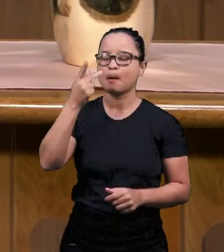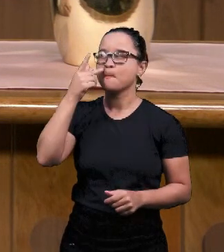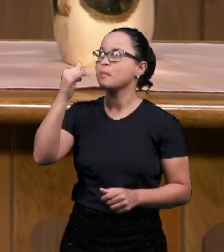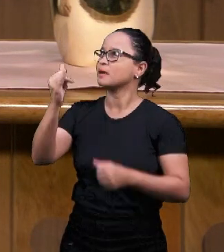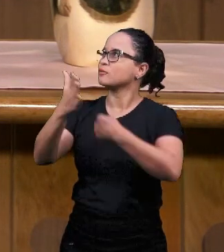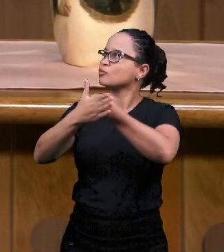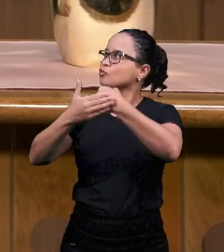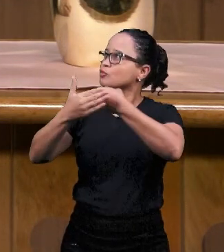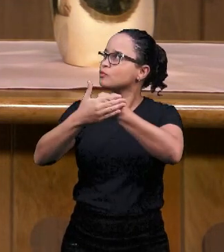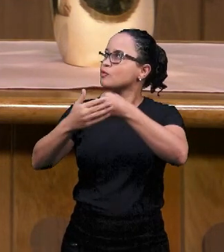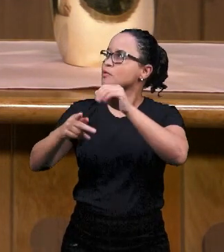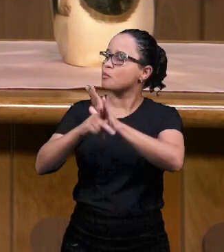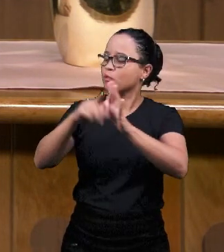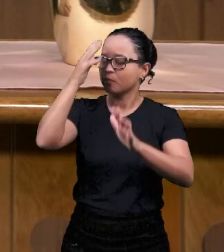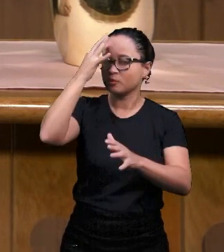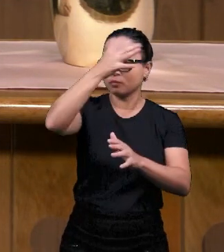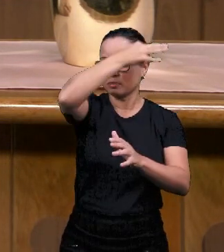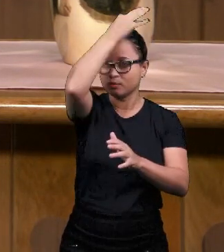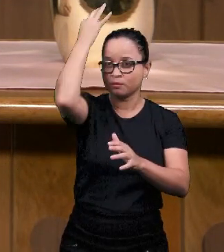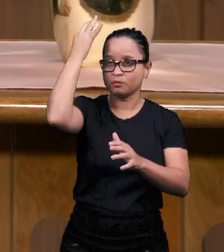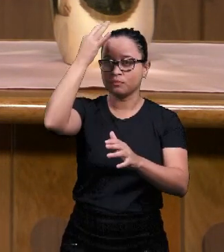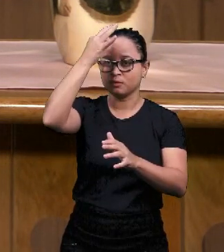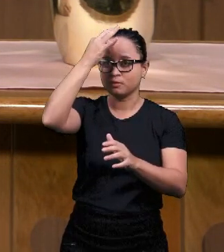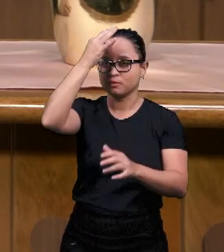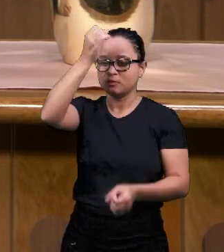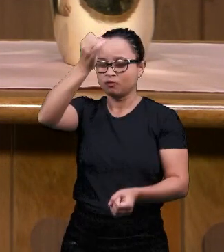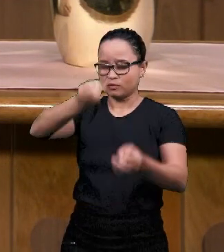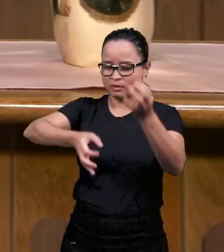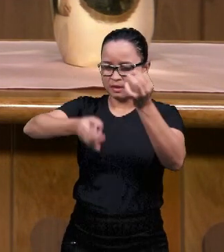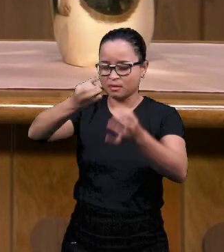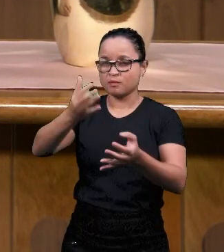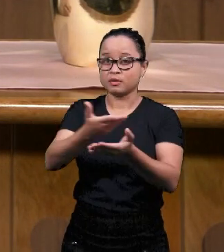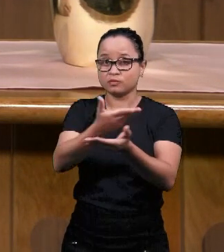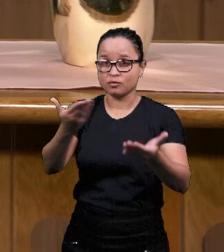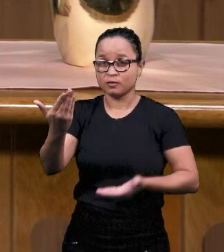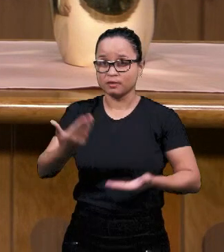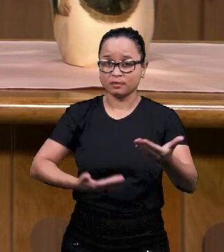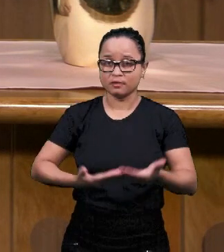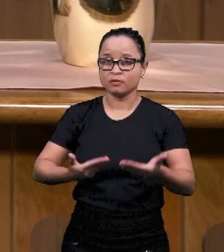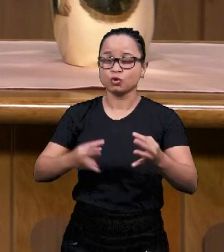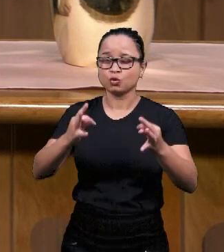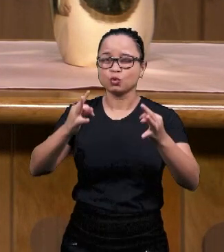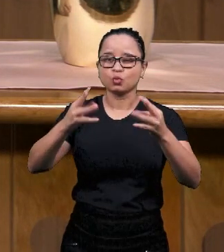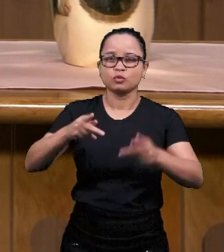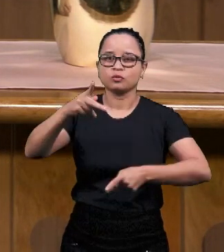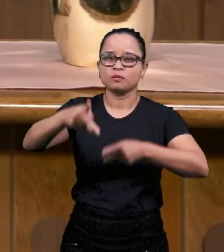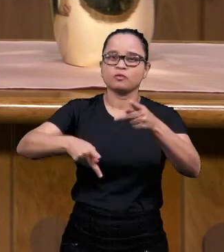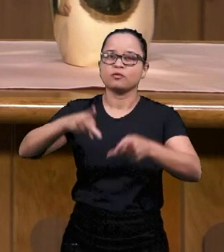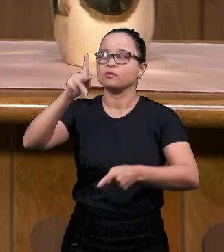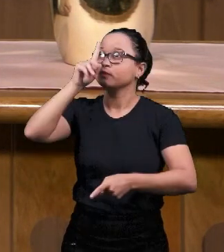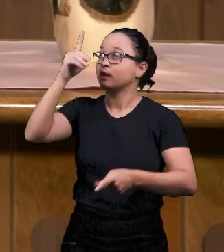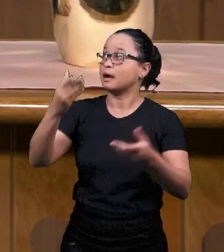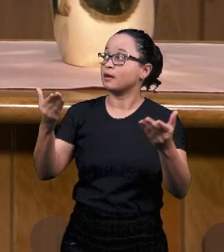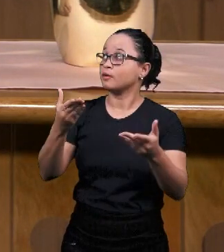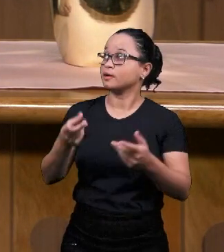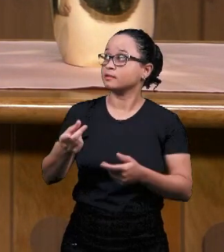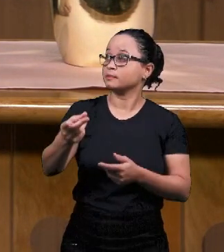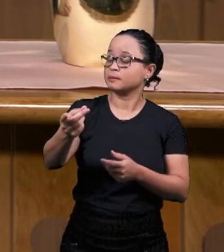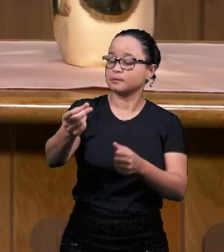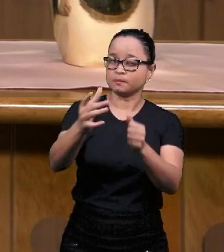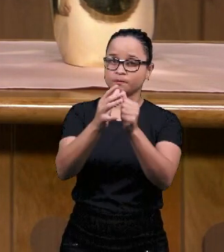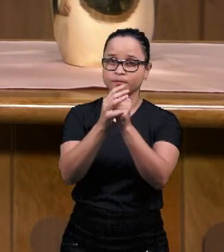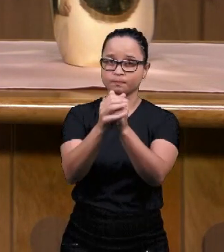общение Святого Духа Божия да будет со всеми вами, со всем народом Божьим сейчас и